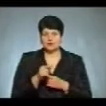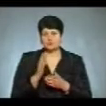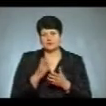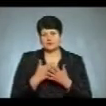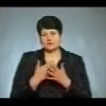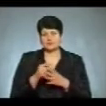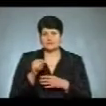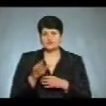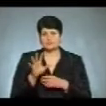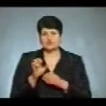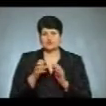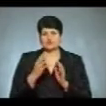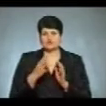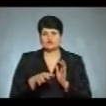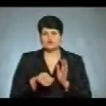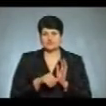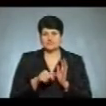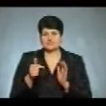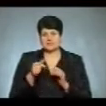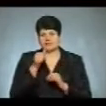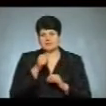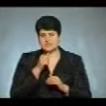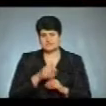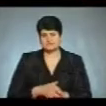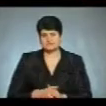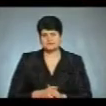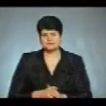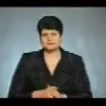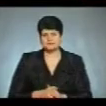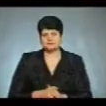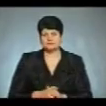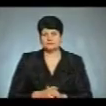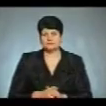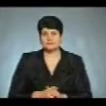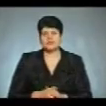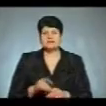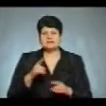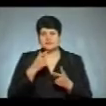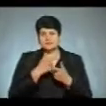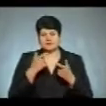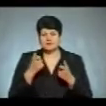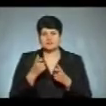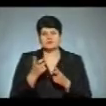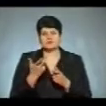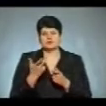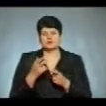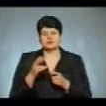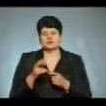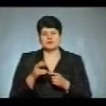складає 1546 гривень на місяць. За інформацією Департаменту соціального захисту